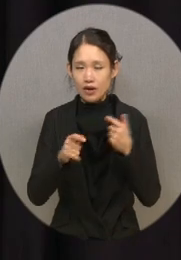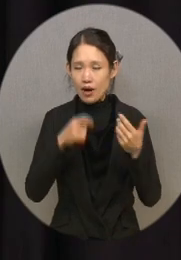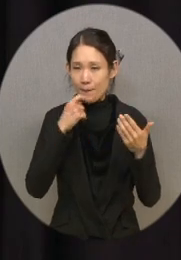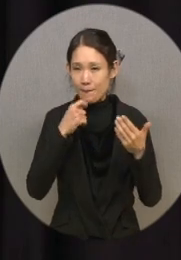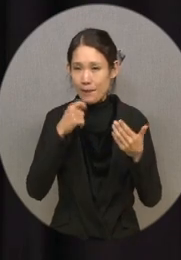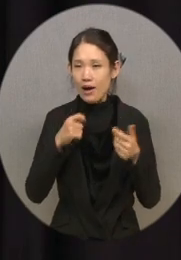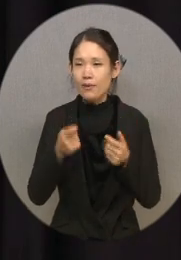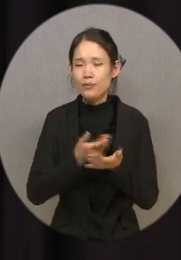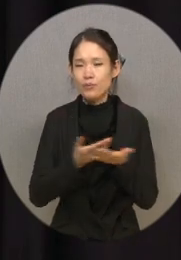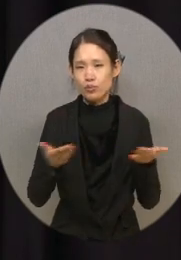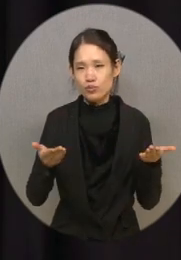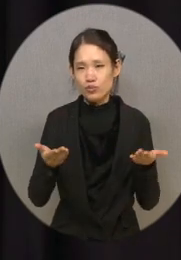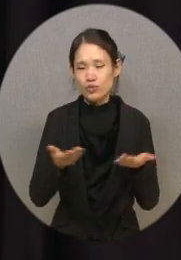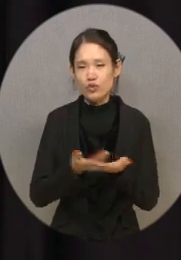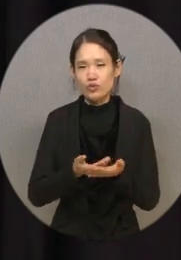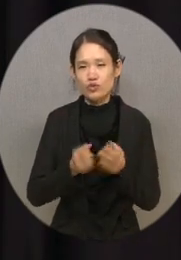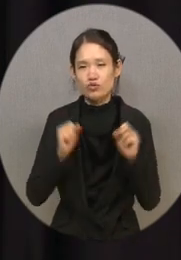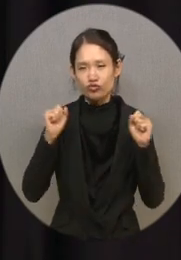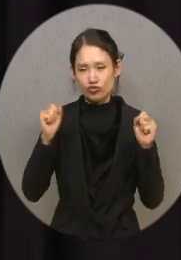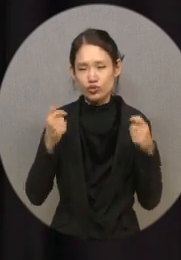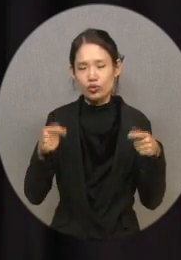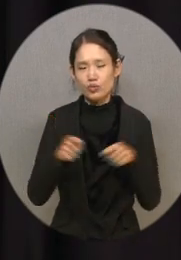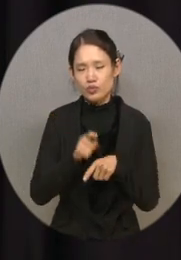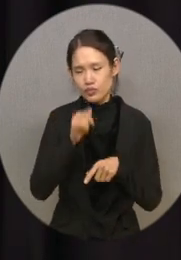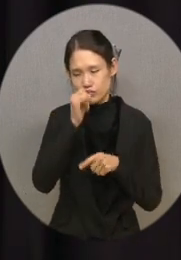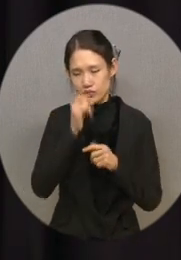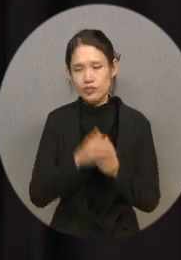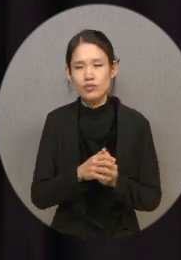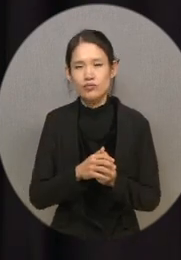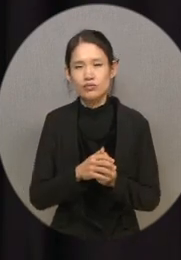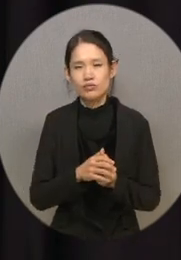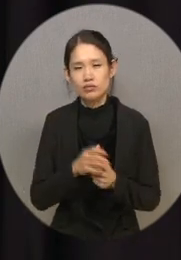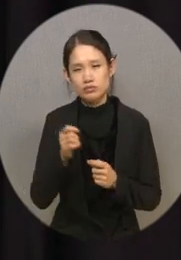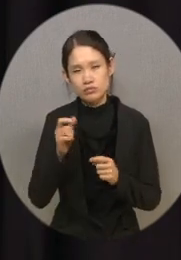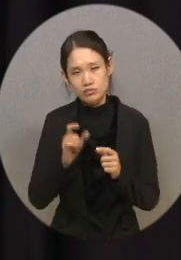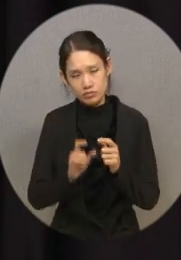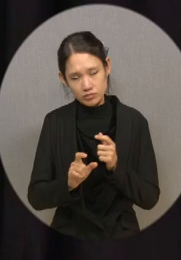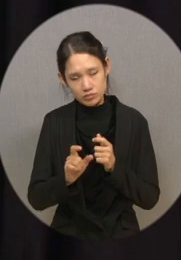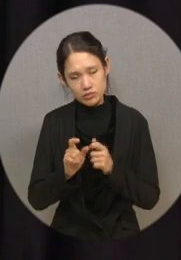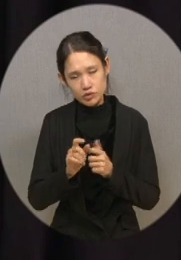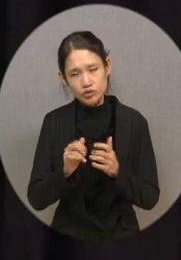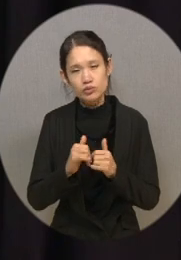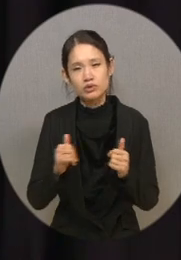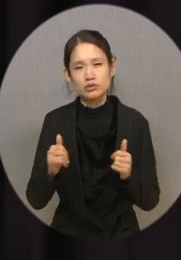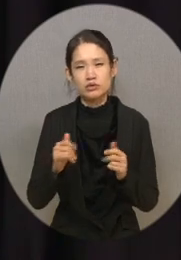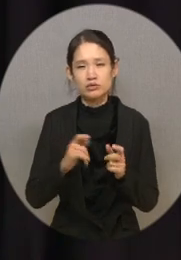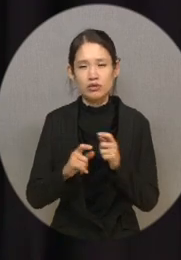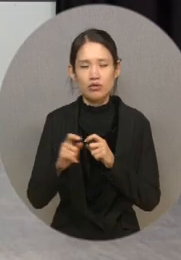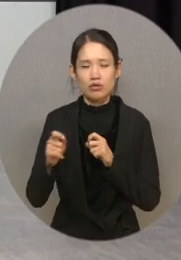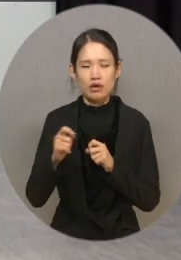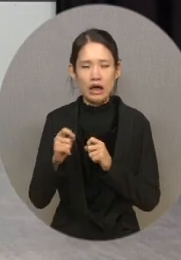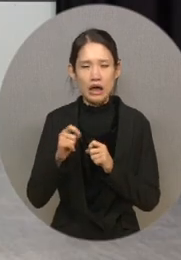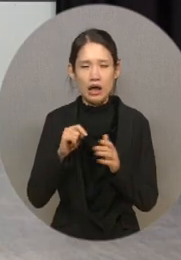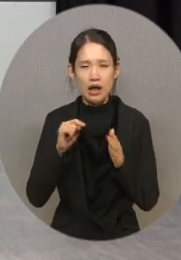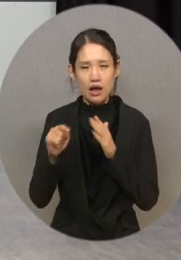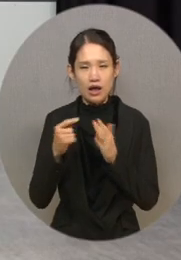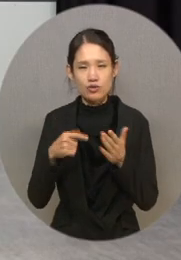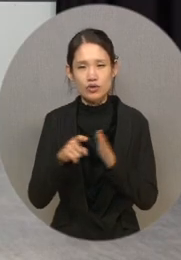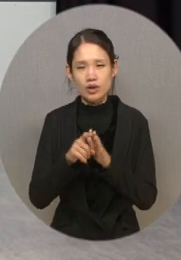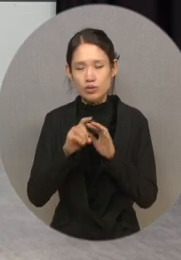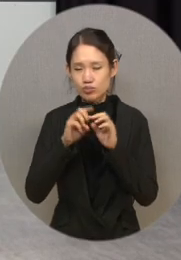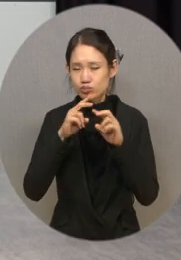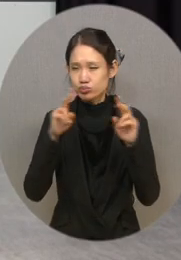운동 같은 것도 있지 않습니까? 이제 그런 것들이 보다 더 주민들에게 다가가는 그런